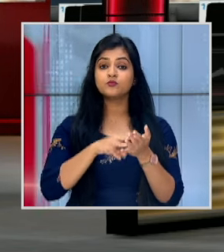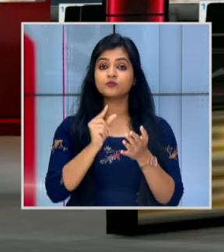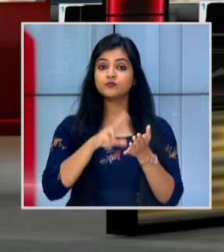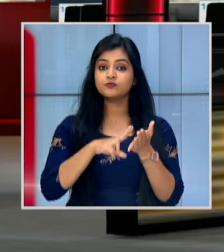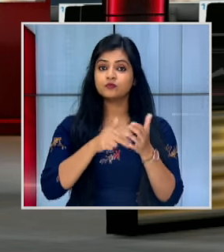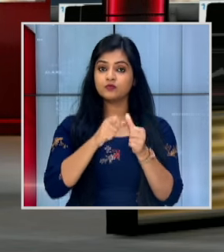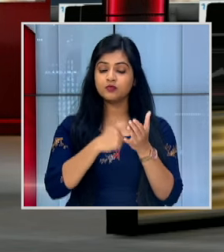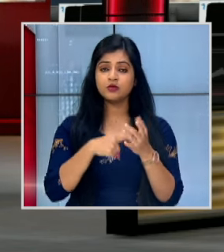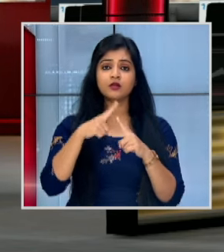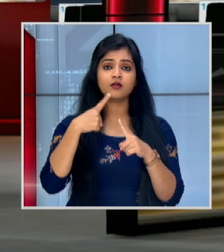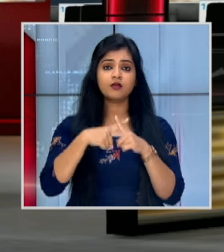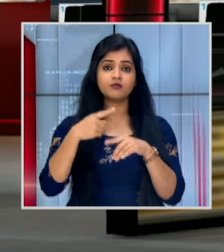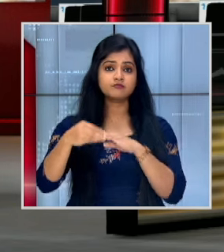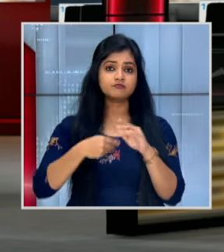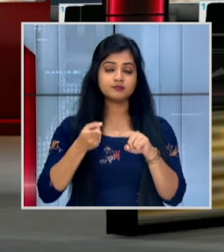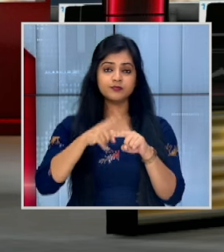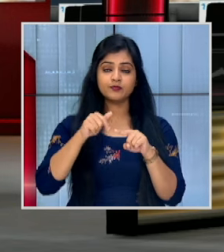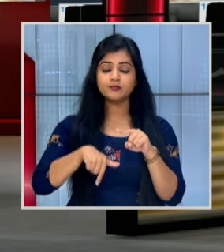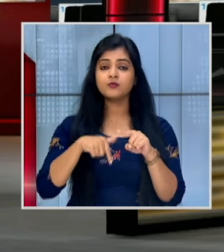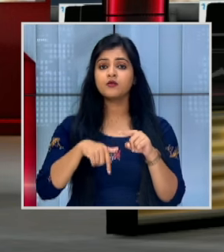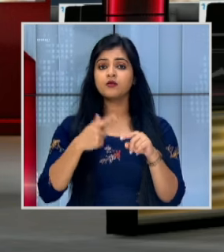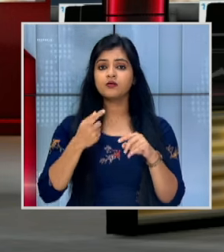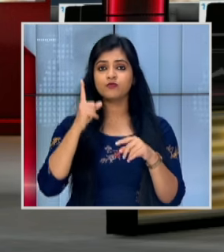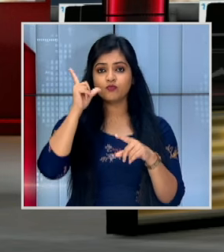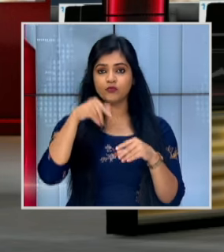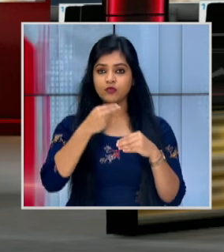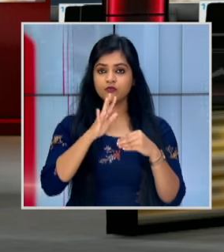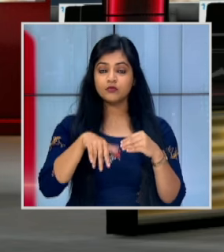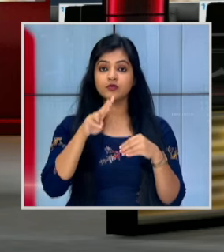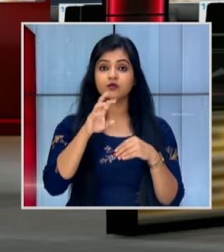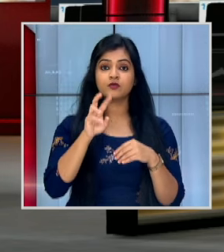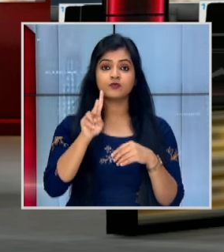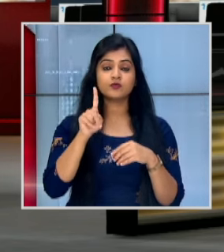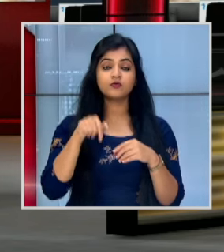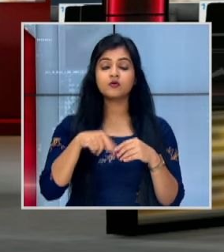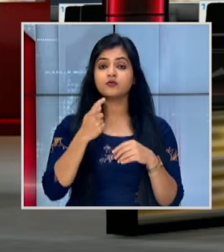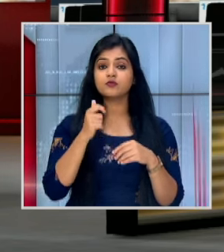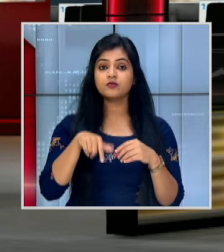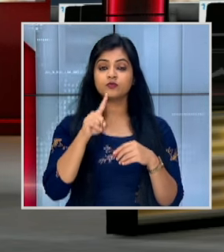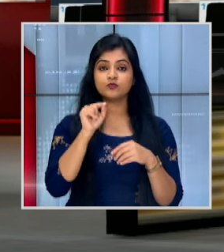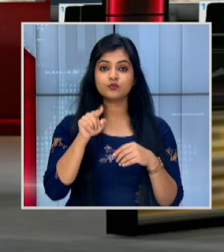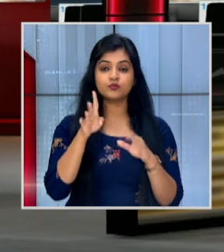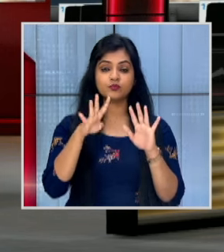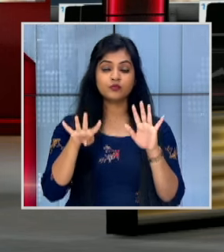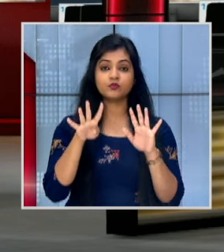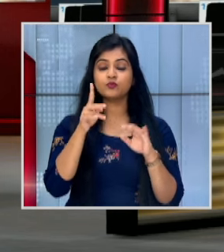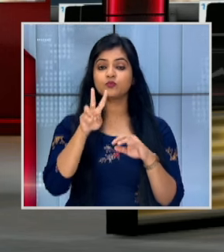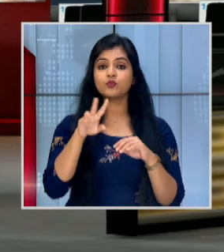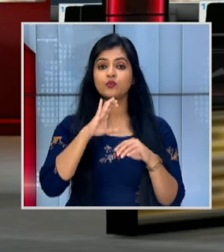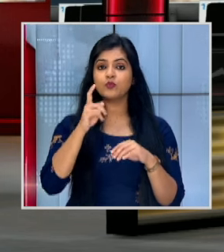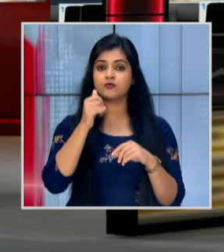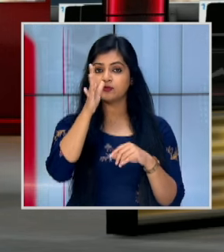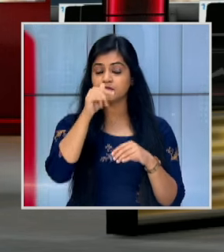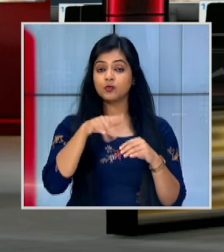ആരോപണം. 2021 7 crore വിലയുള്ള ഭൂമിക്ക് 1.92 crore വിലയായി കാണിച്ച് എന്നാണ്